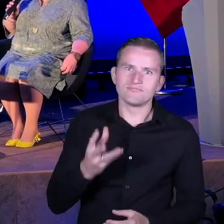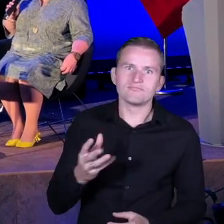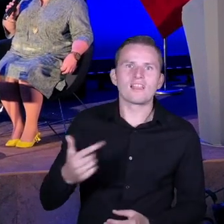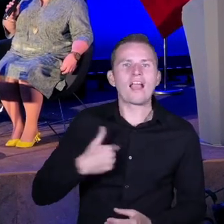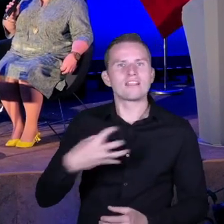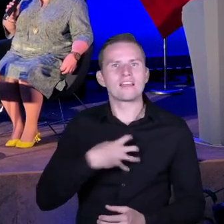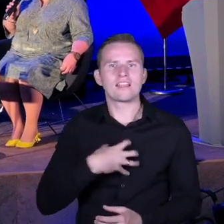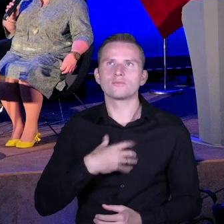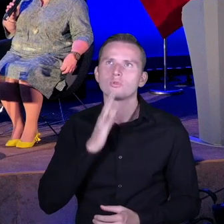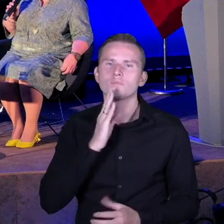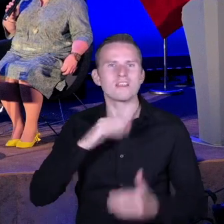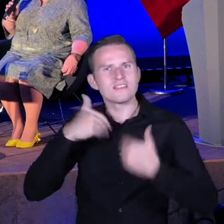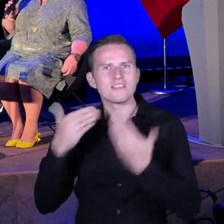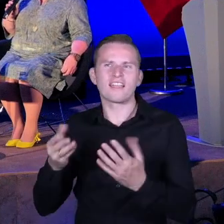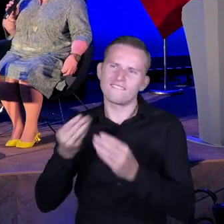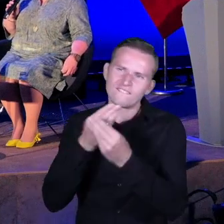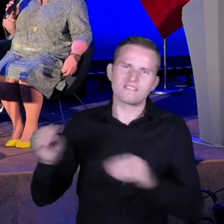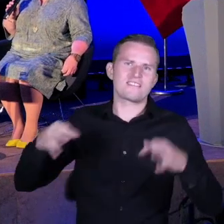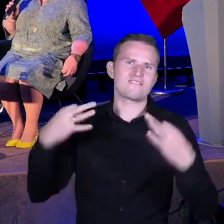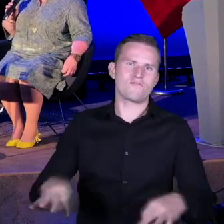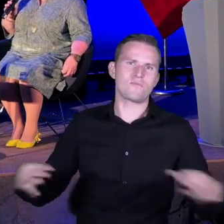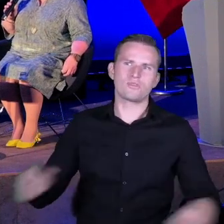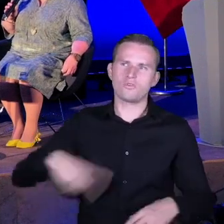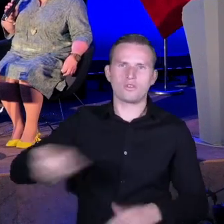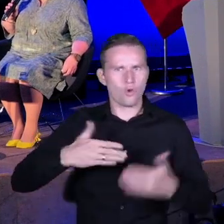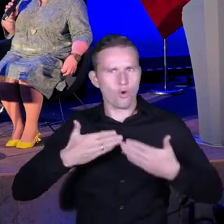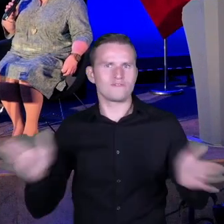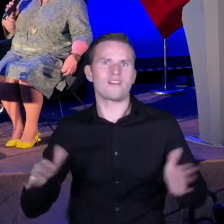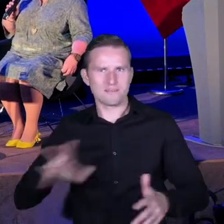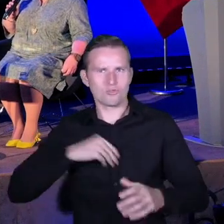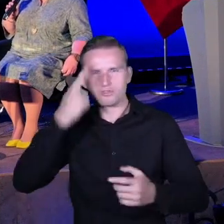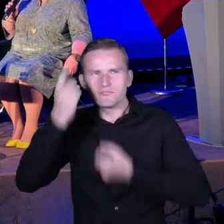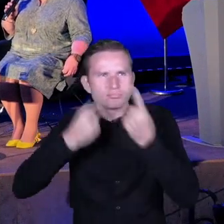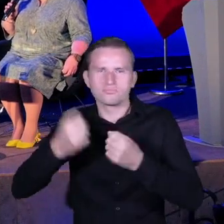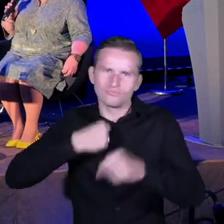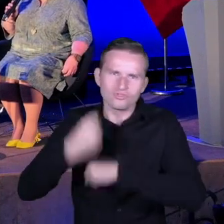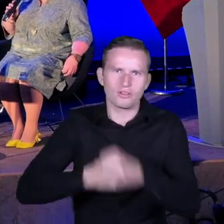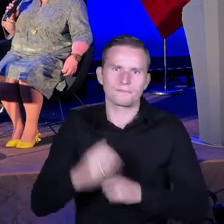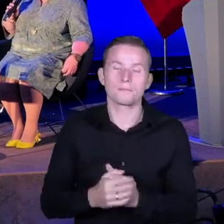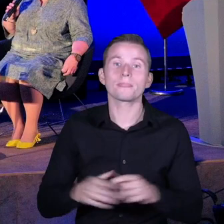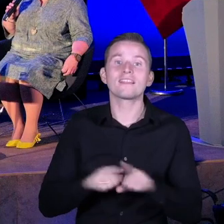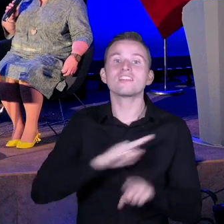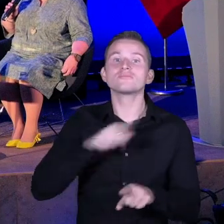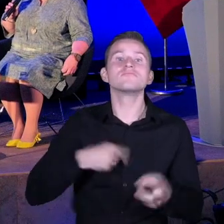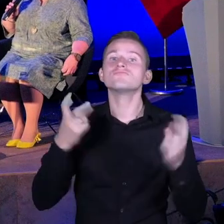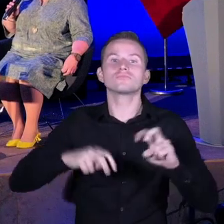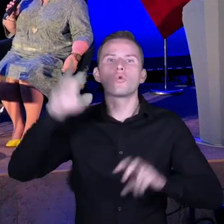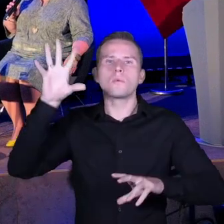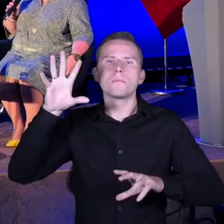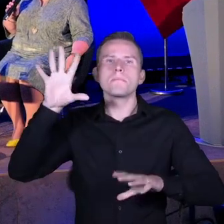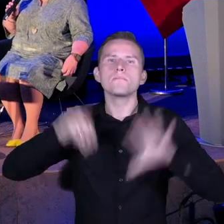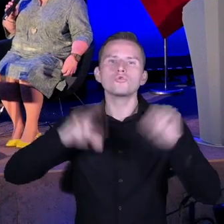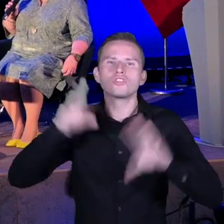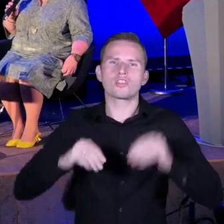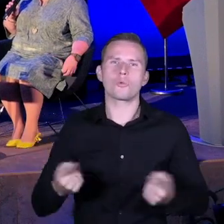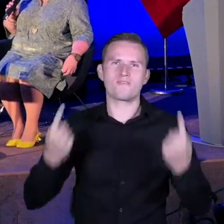coraz większe przestrzenie i coraz większą otwartość. Stworzyliśmy też uczniowski budżet obywatelski. Wydaje mi się